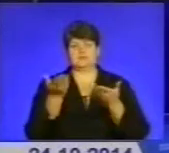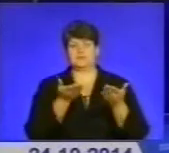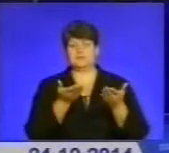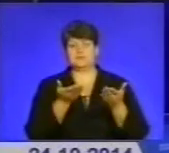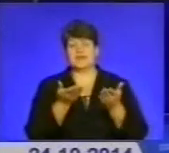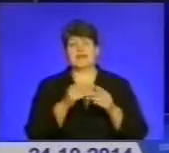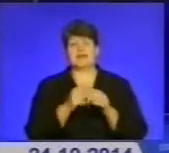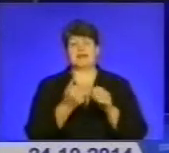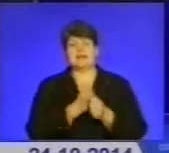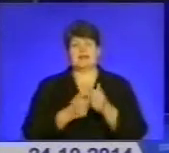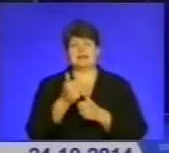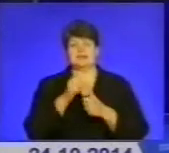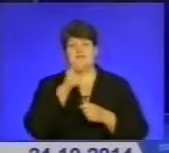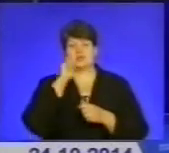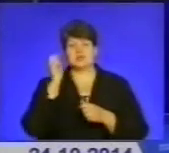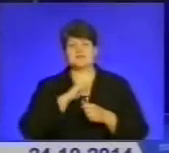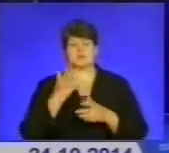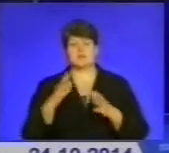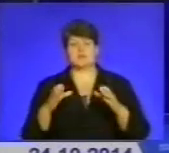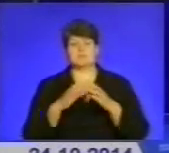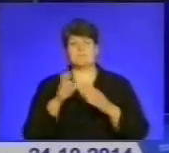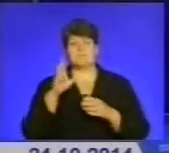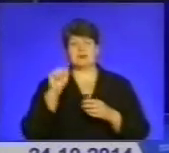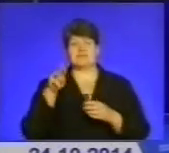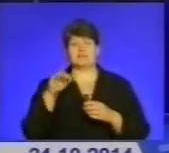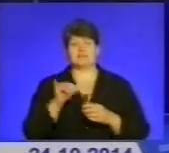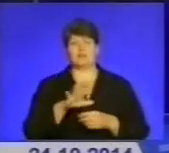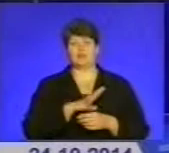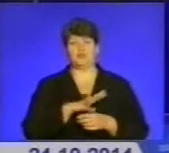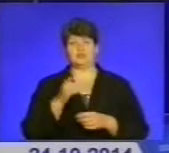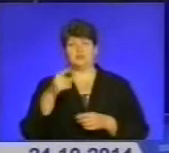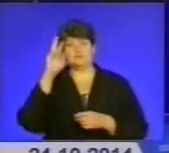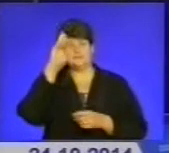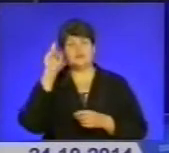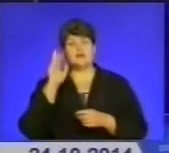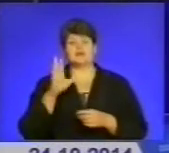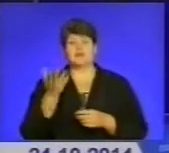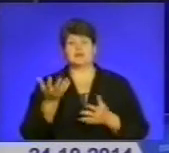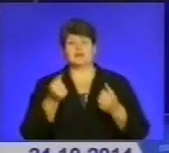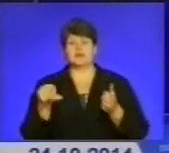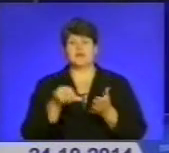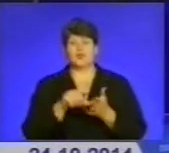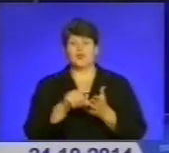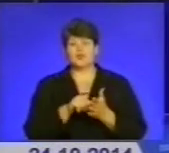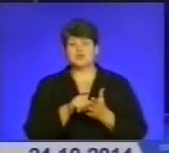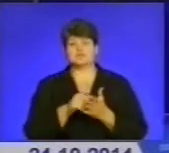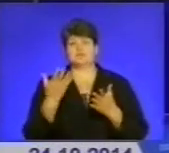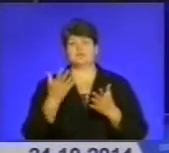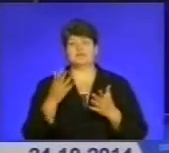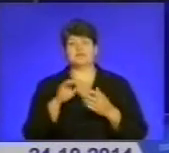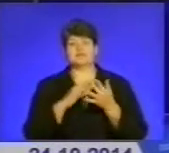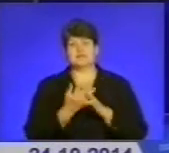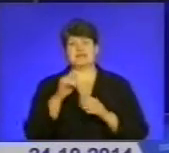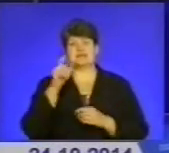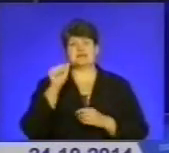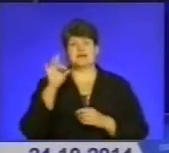Лідер Всеукраїнського об'єднання «Батьківщина» Юлія Тимошенко побувала на Тернопільщині. Вона взяла участь у літургії у Марійському духовному центрі в селі Зерваниця